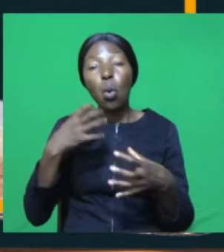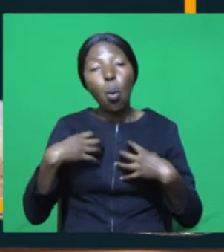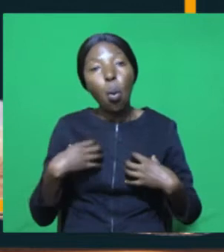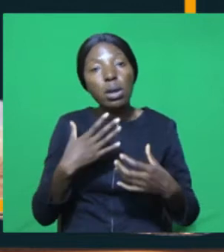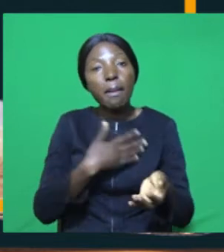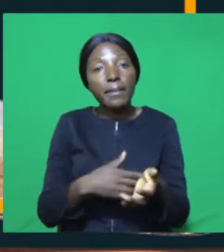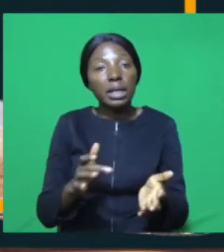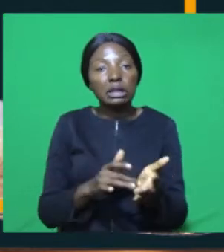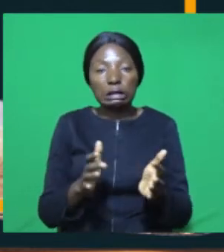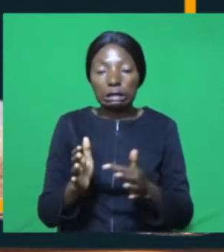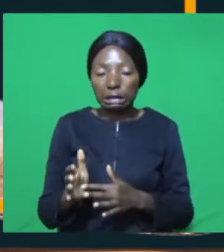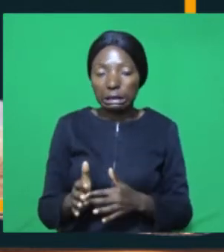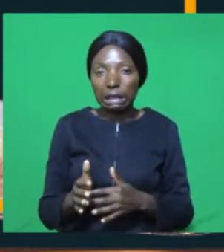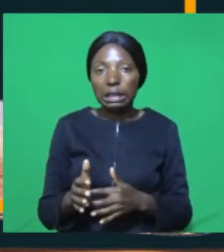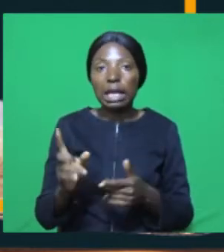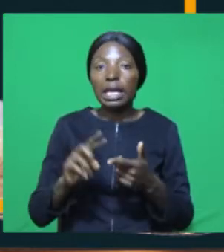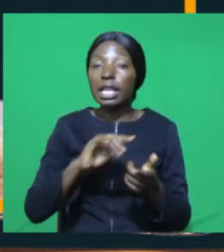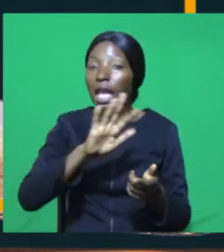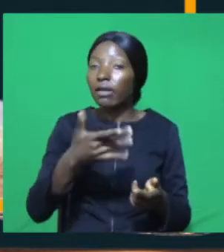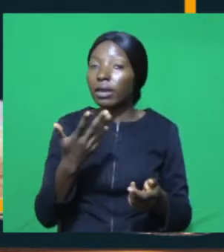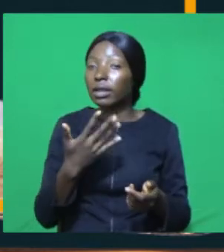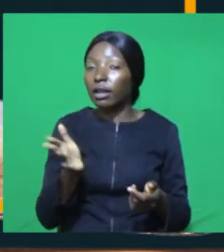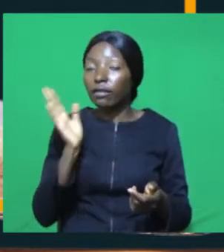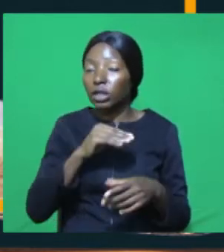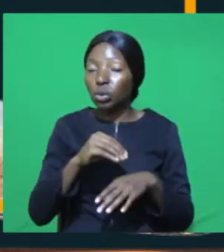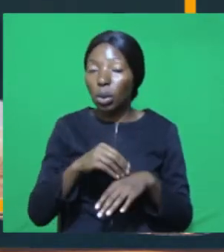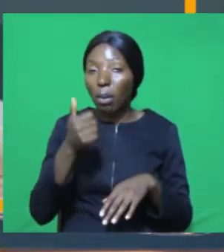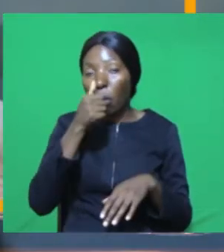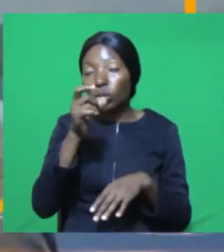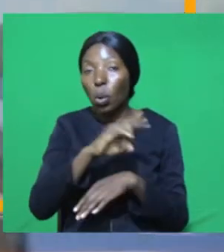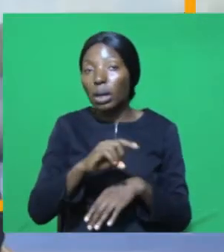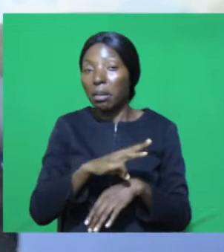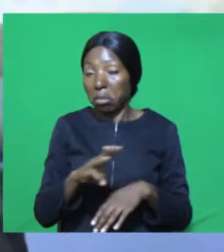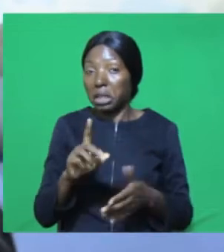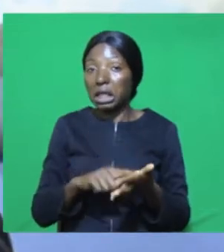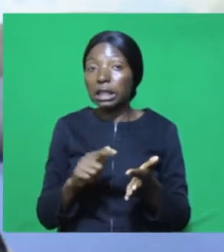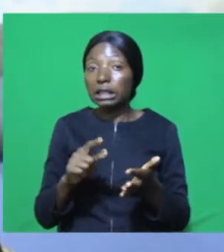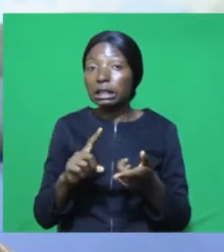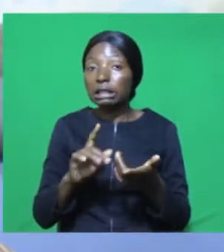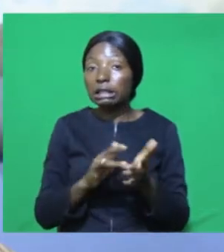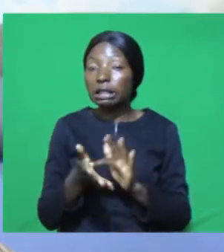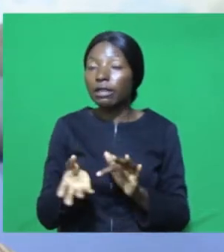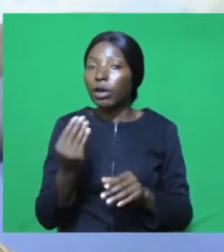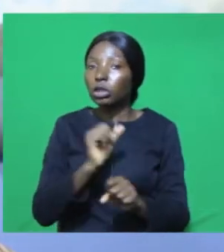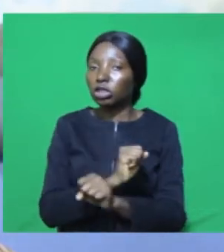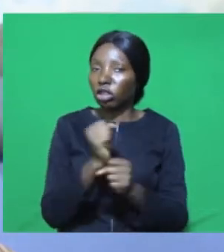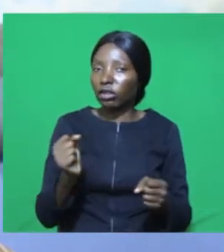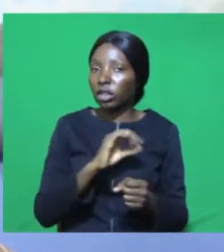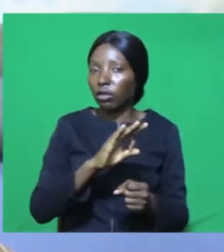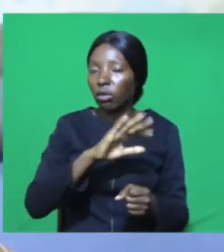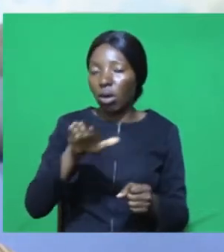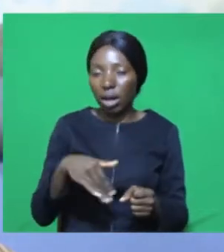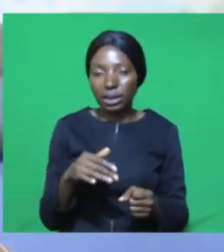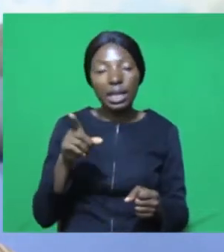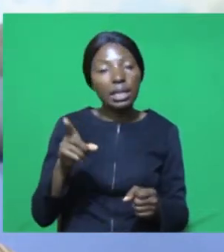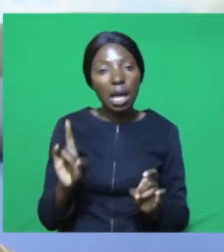chete zvikapera panzvimbo tsvene akatiwanira rudzikinuro rusingaperi. Saka zvakanzi izvi zvaiitika musanctuary pano